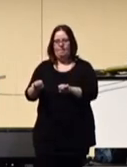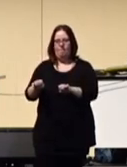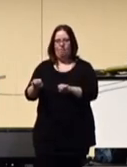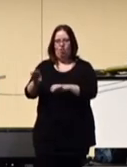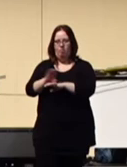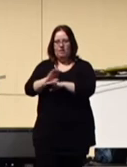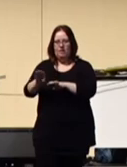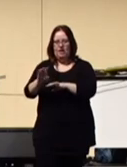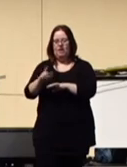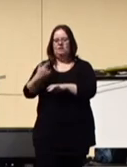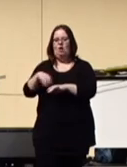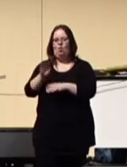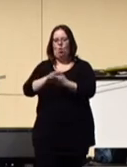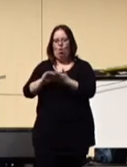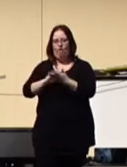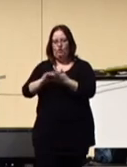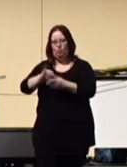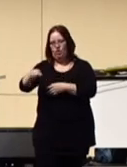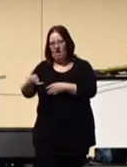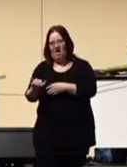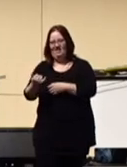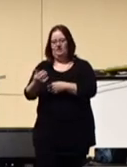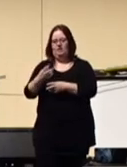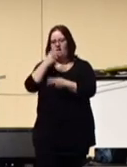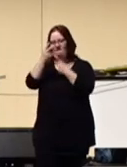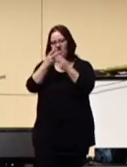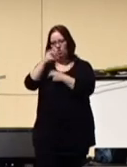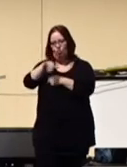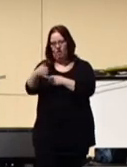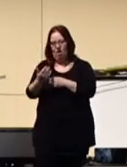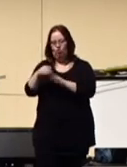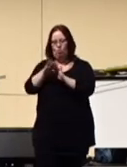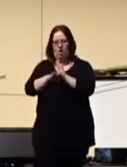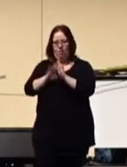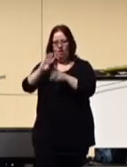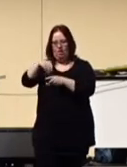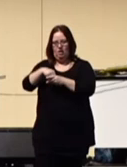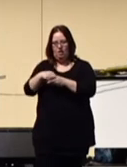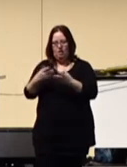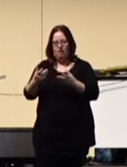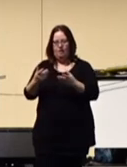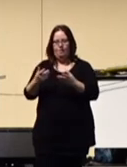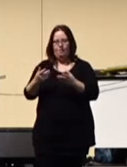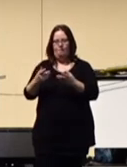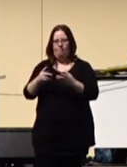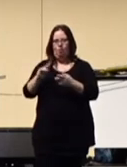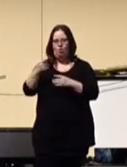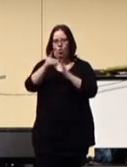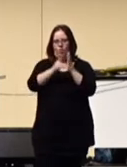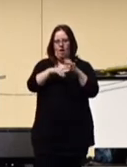PCs, Office-Projekt, dann Visio-Projekt, Office-Programme und